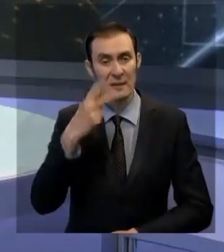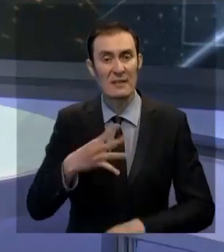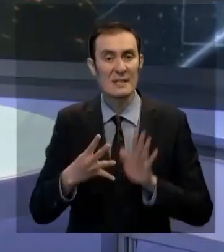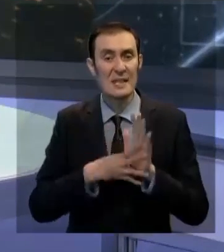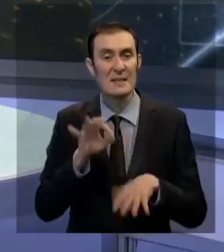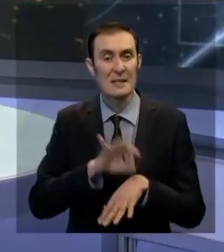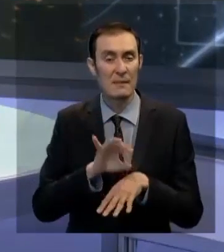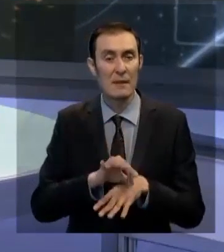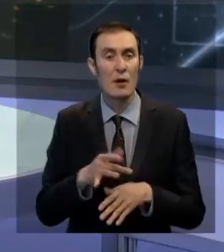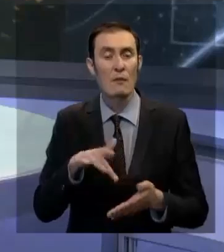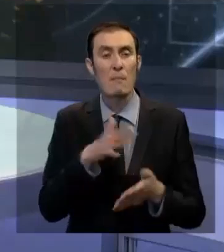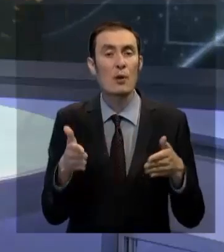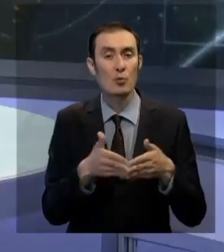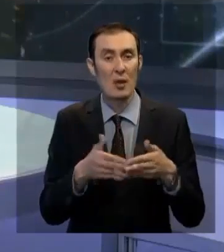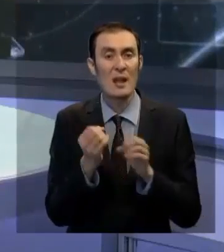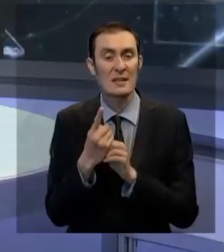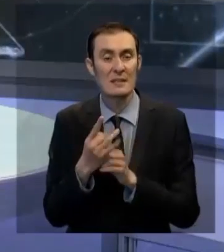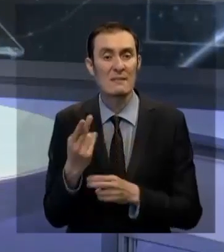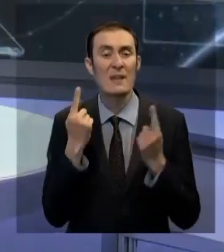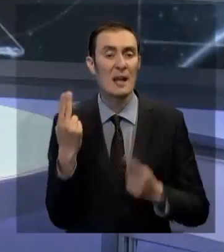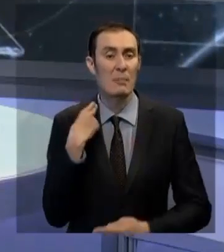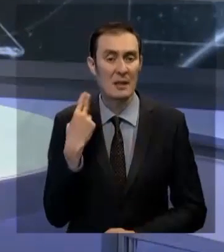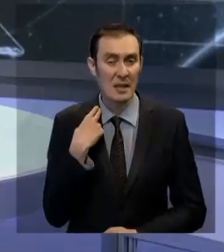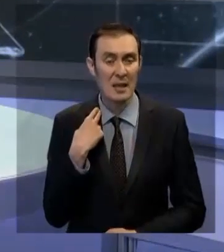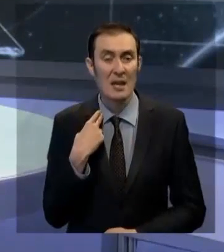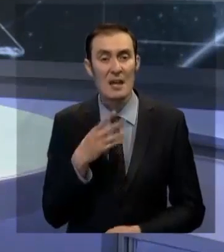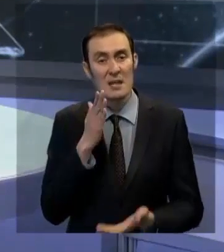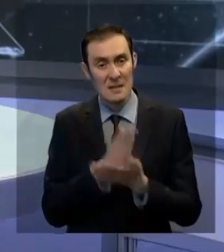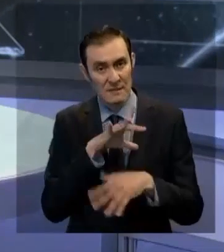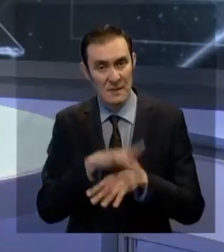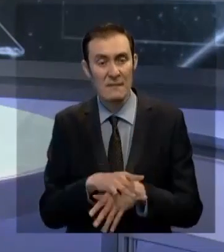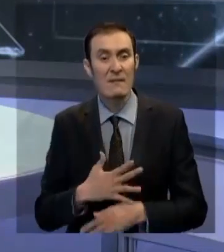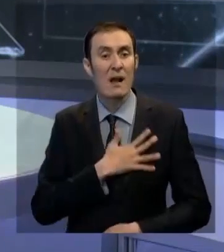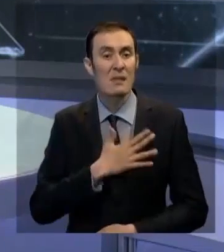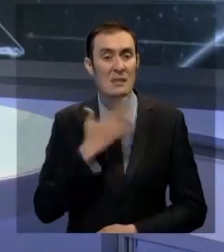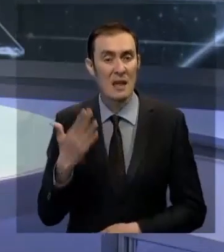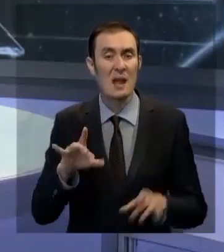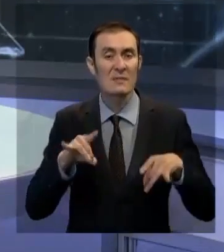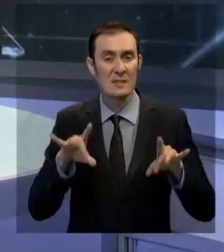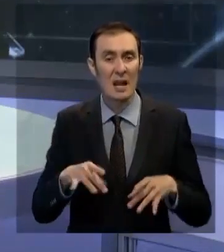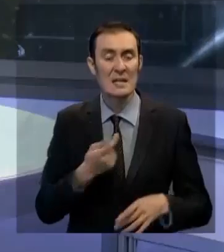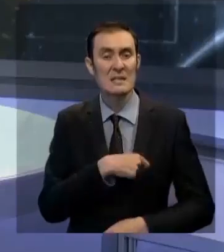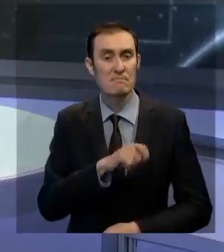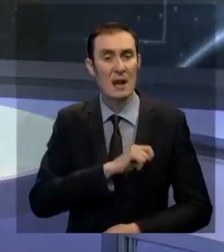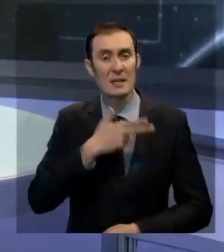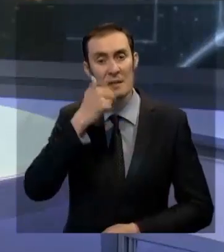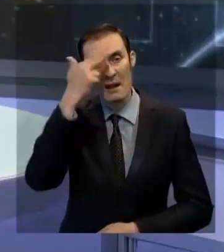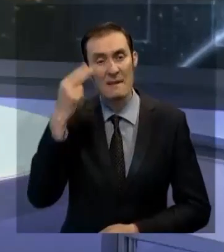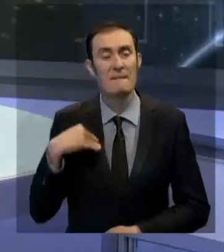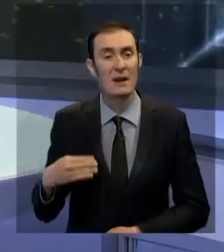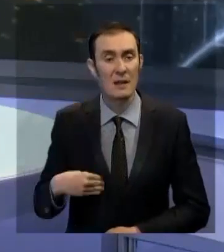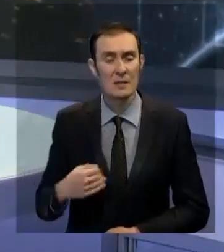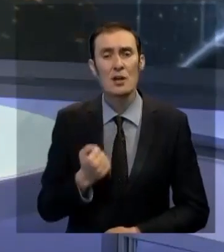29 заболевших в Португалии, 11 в Великобритании. Единичные случаи выявили в Канаде, Австралии, Испании, Италии и